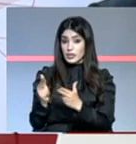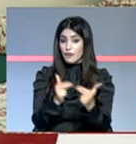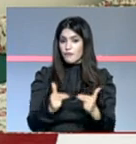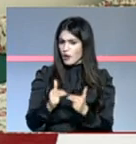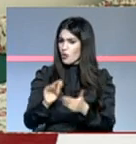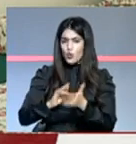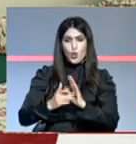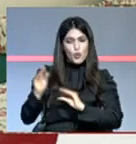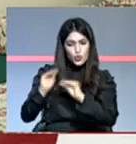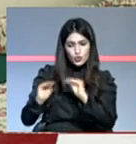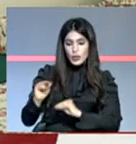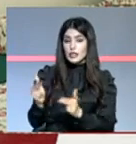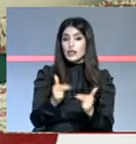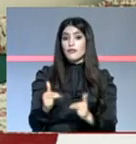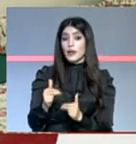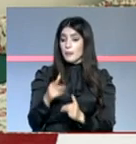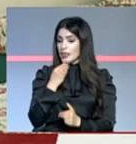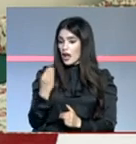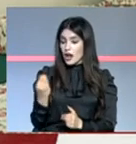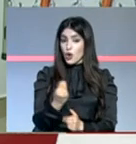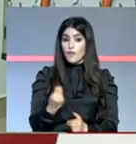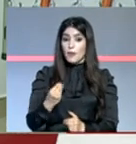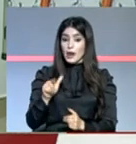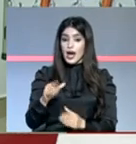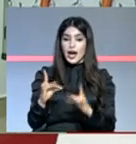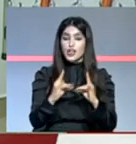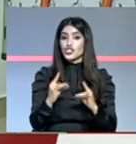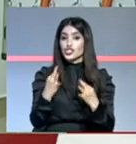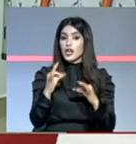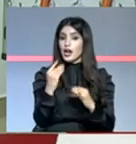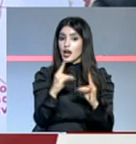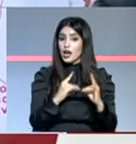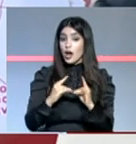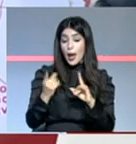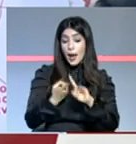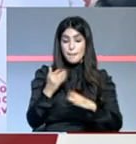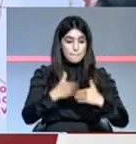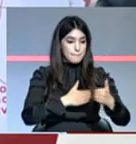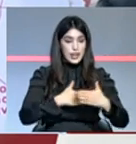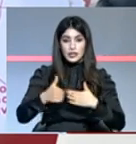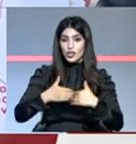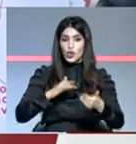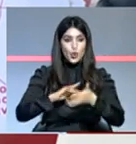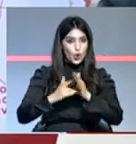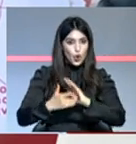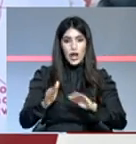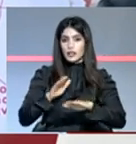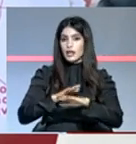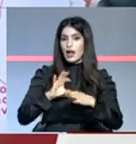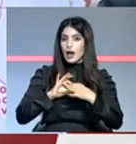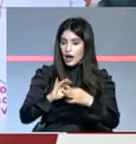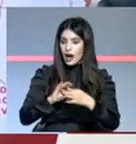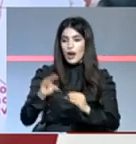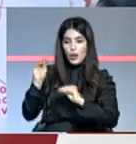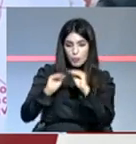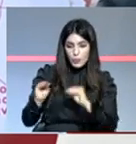دولية. الإقامة دائمة للأطفال 10 أسرة فيه. الأهم هو التجهيزات الموازية التي تتعلق بالعلاج،